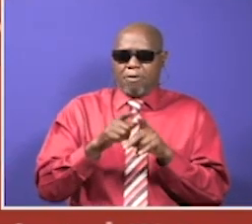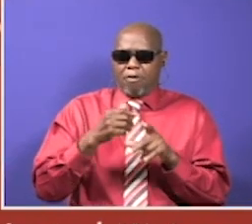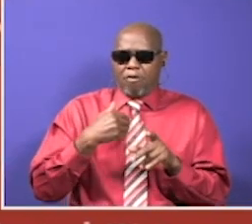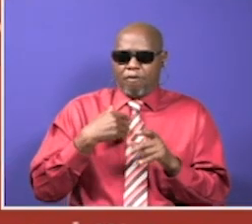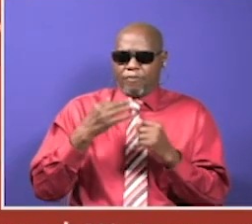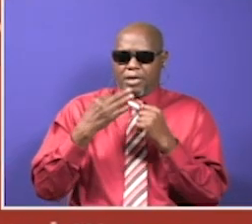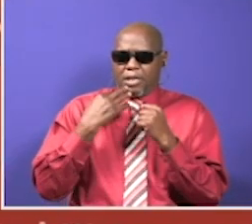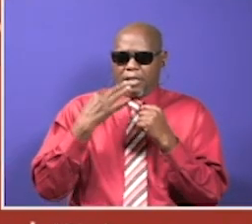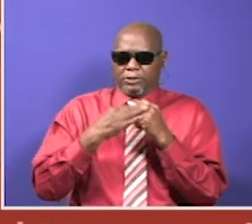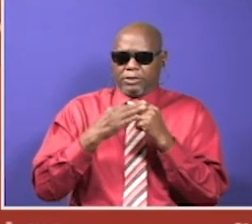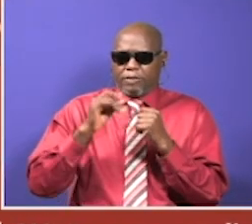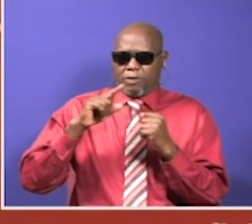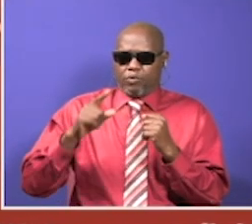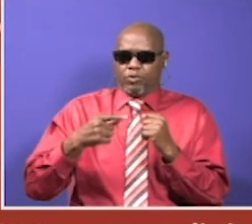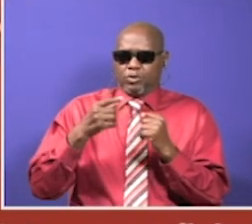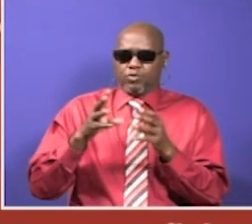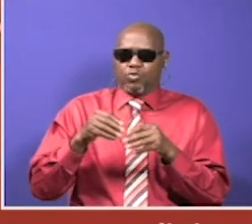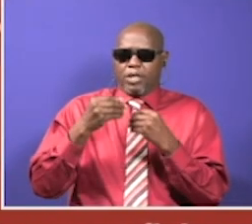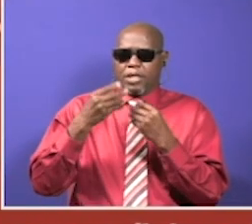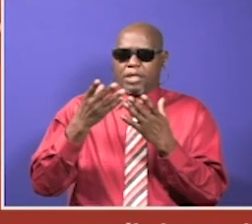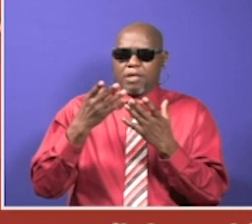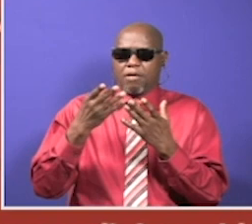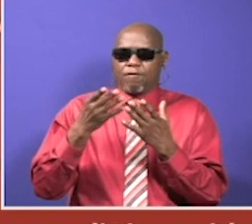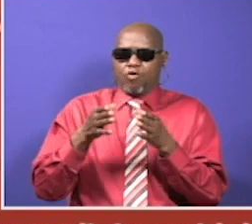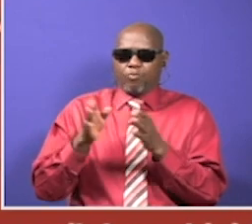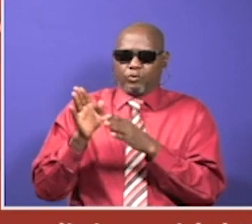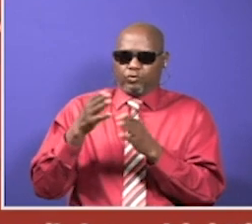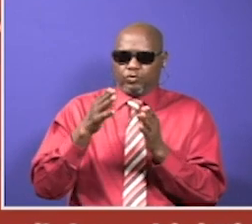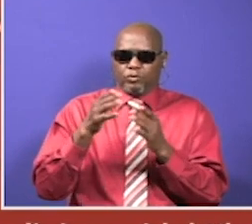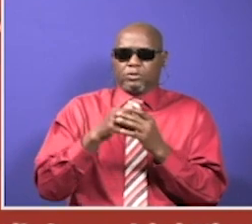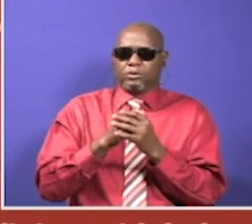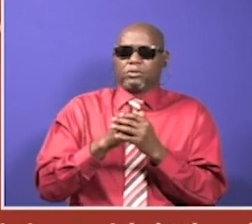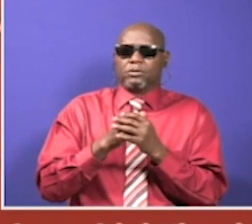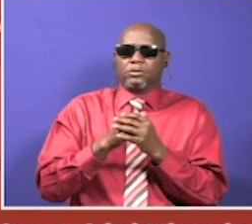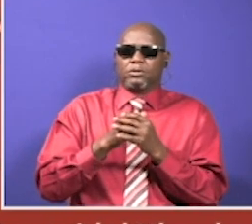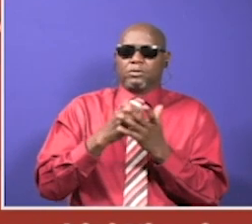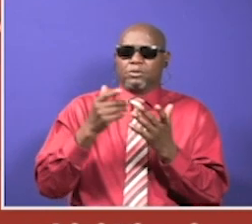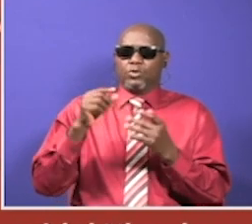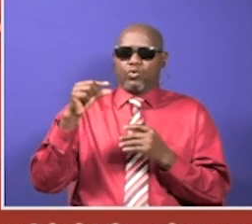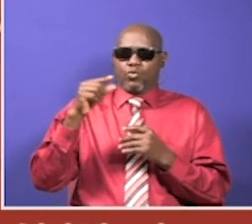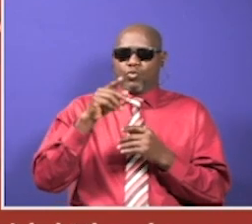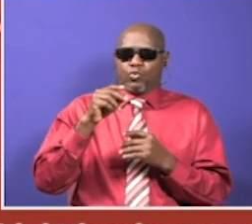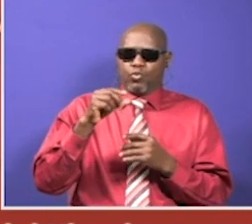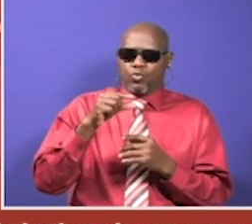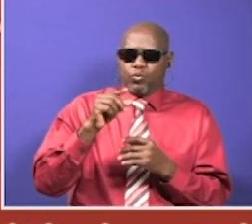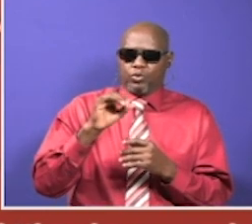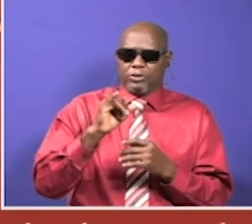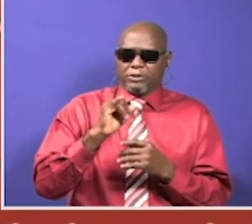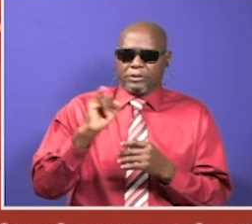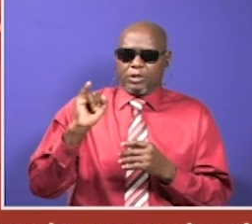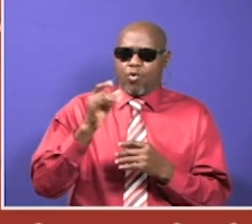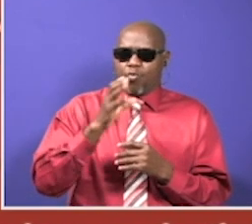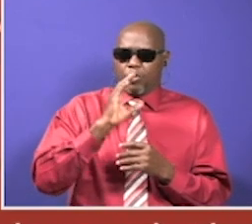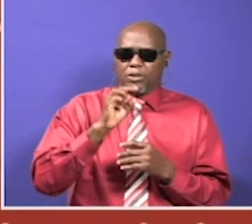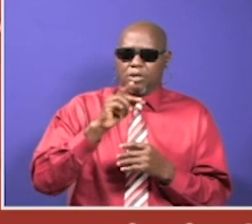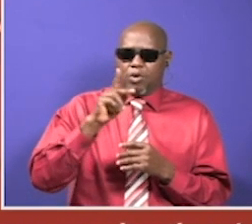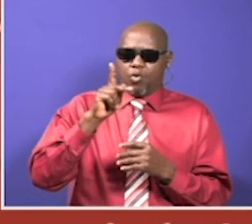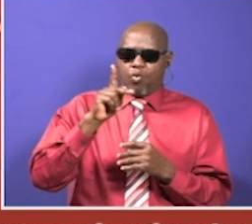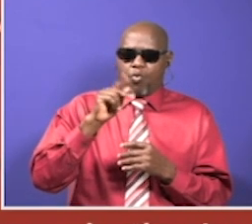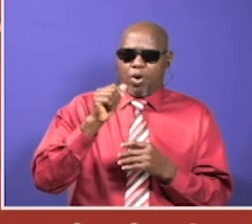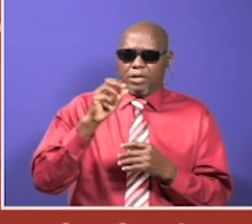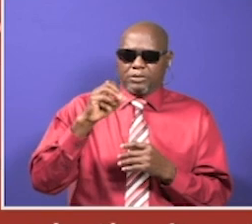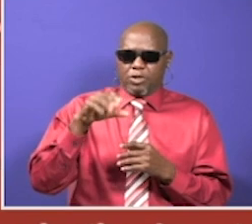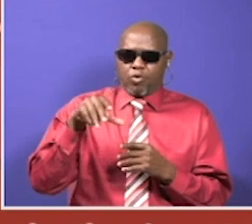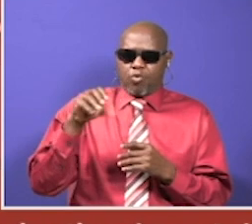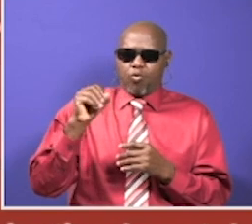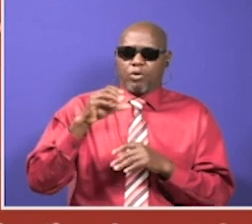ya kumpa nafasi ya meneja wa biashara katika kampuni ya Gusii Water and Sanitation Company Limited, Guasco. Inadaiwa kuwa baada ya